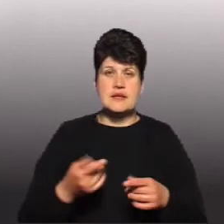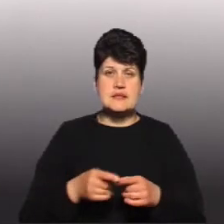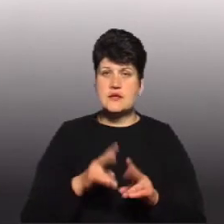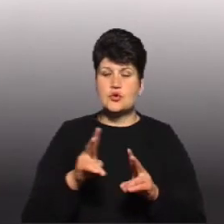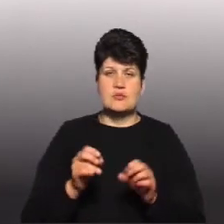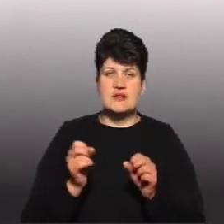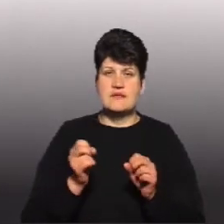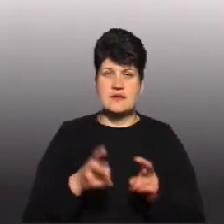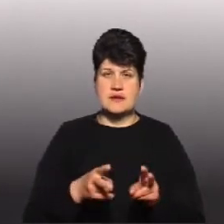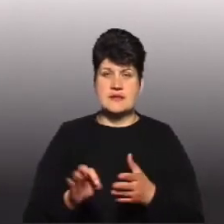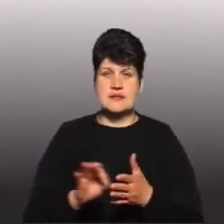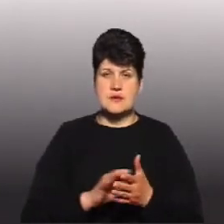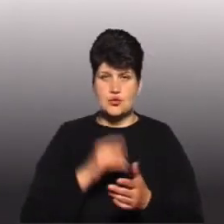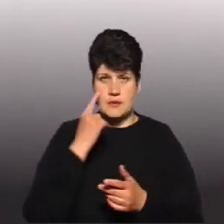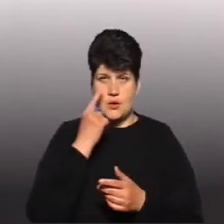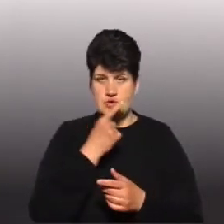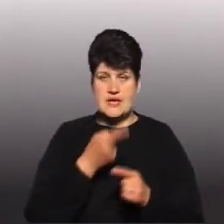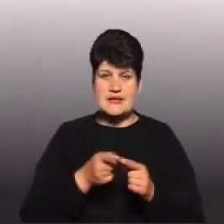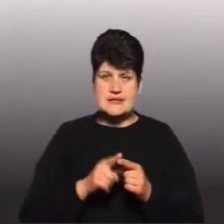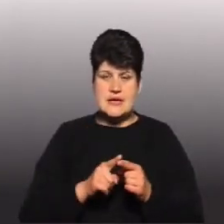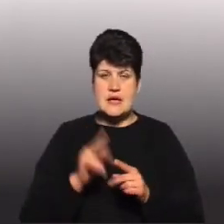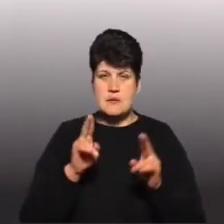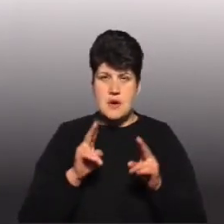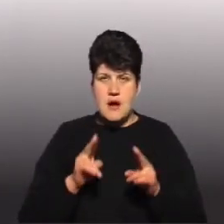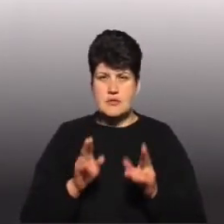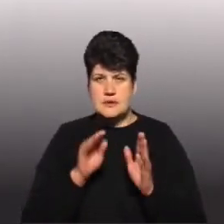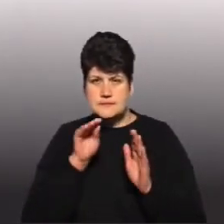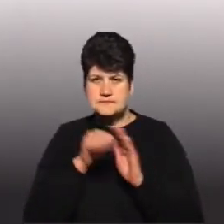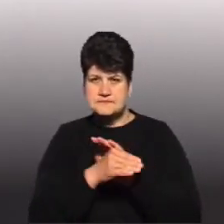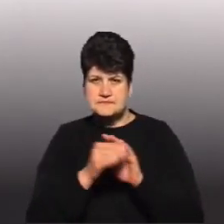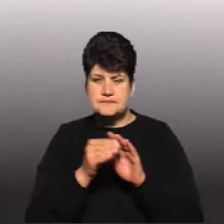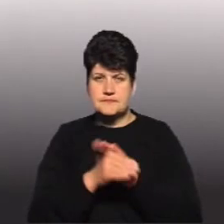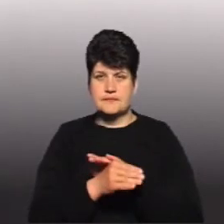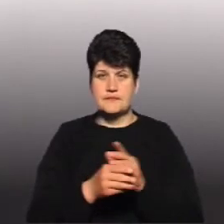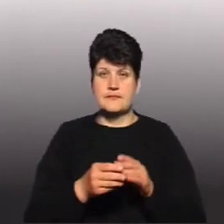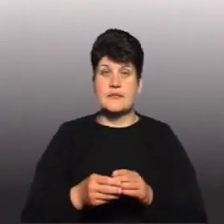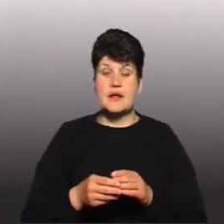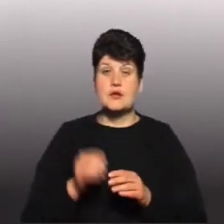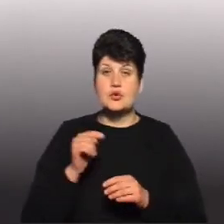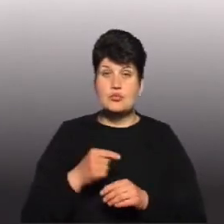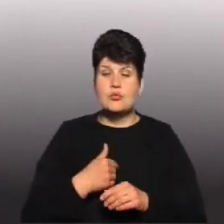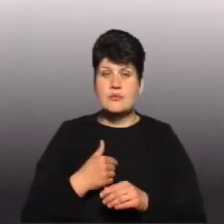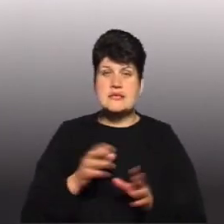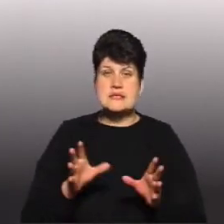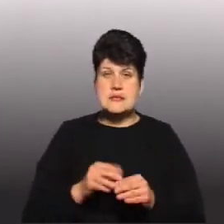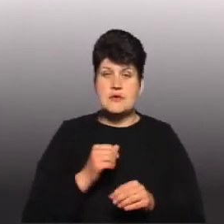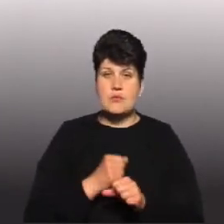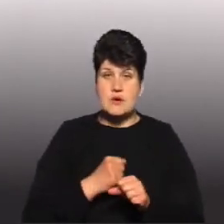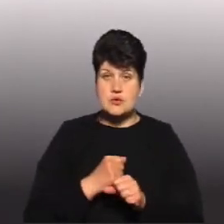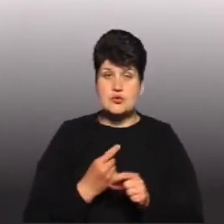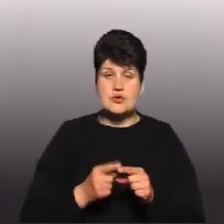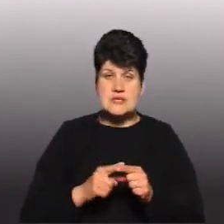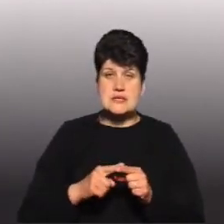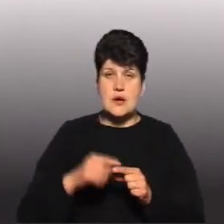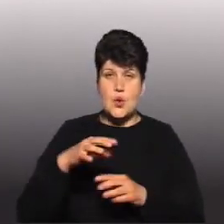біля очей, це, як правило, десь за посадками, десь за лісом, десь в якихось урвищах. Тому ми співпрацюємо, якщо це вже космічна зйомка, то це